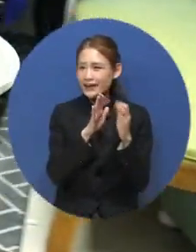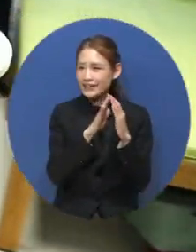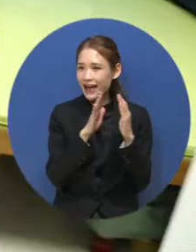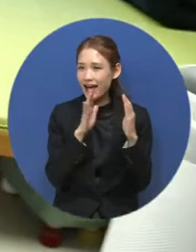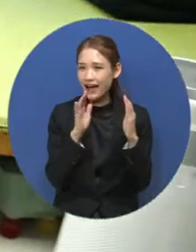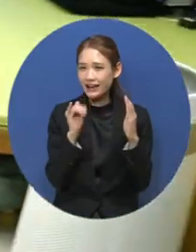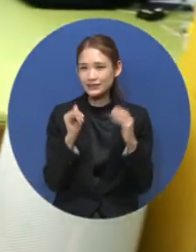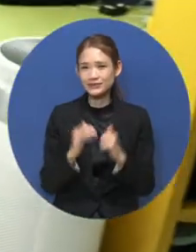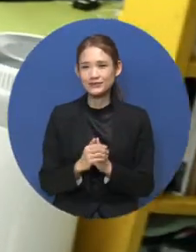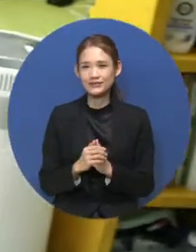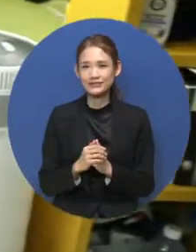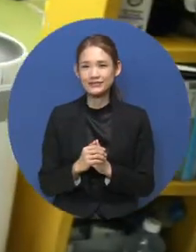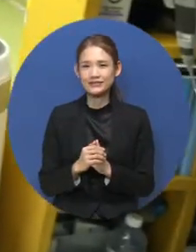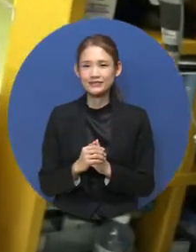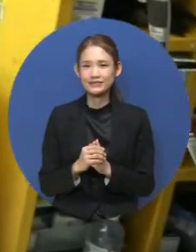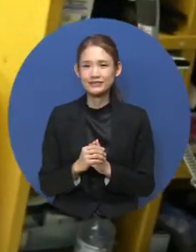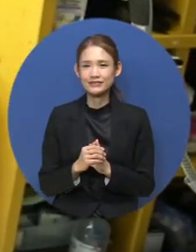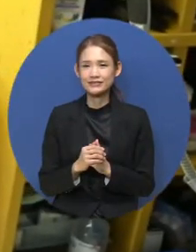가족인데요.